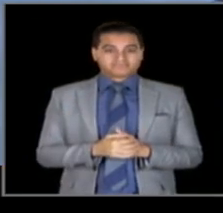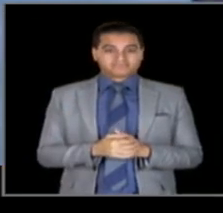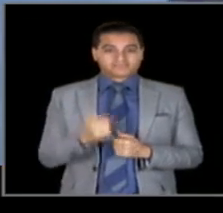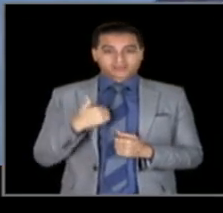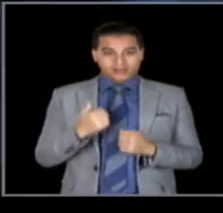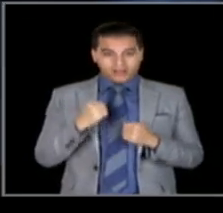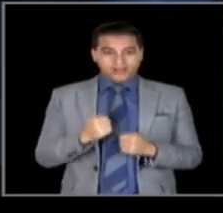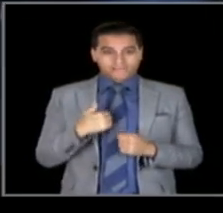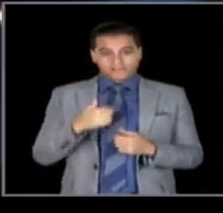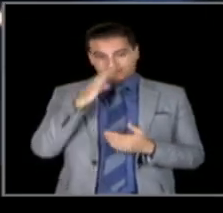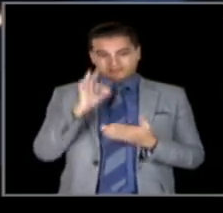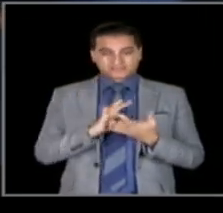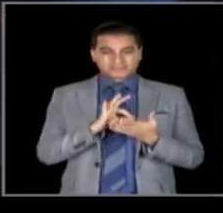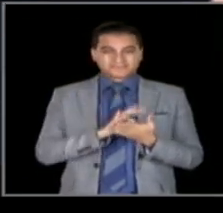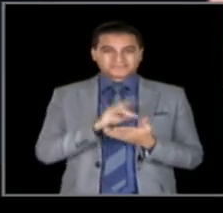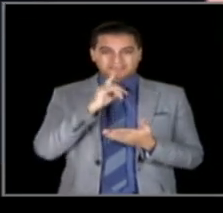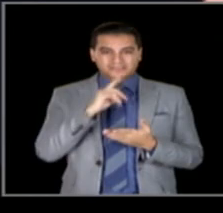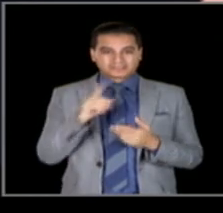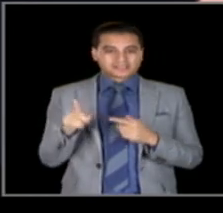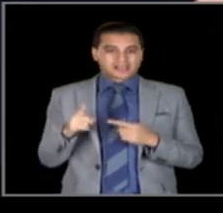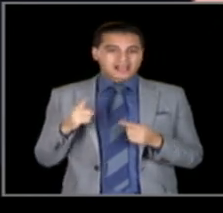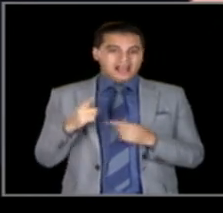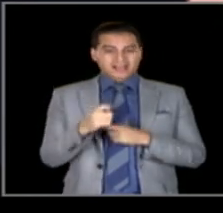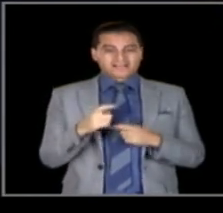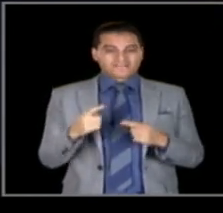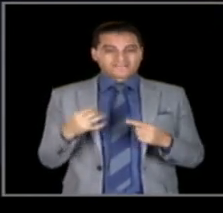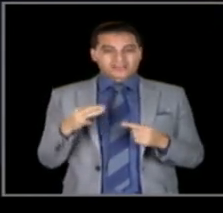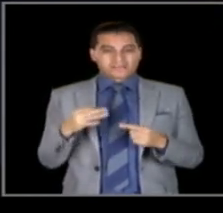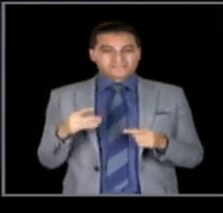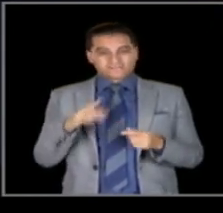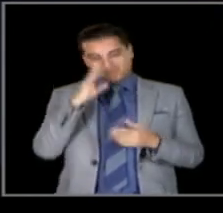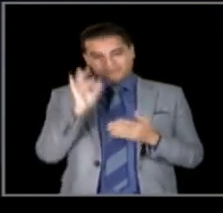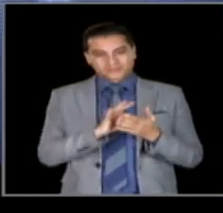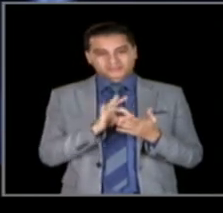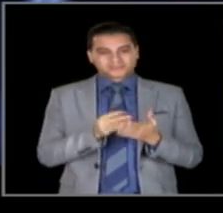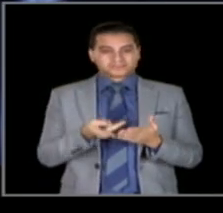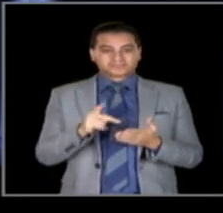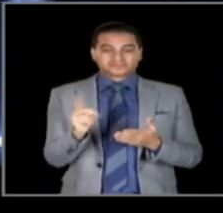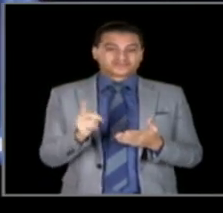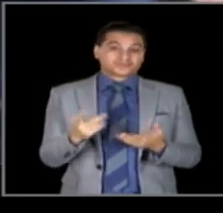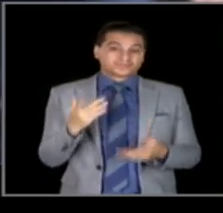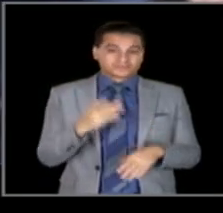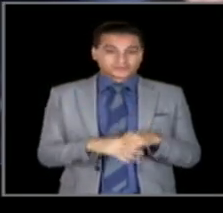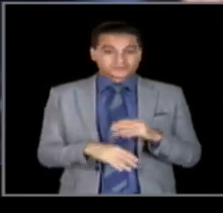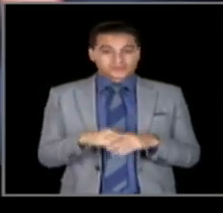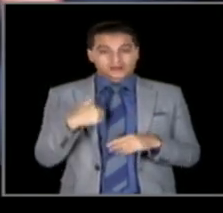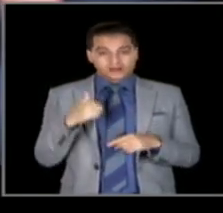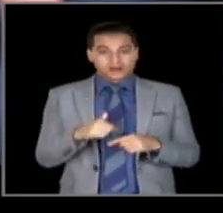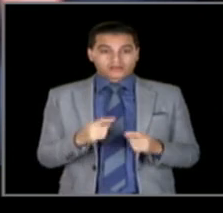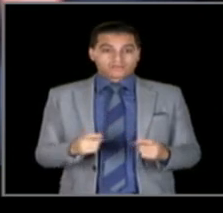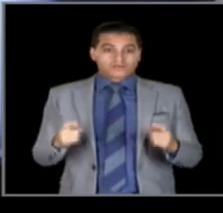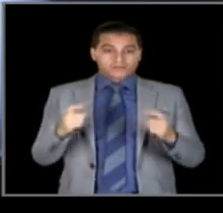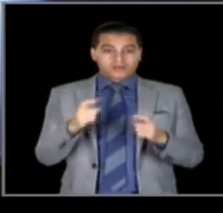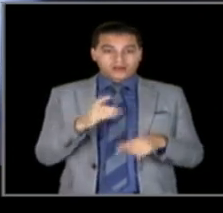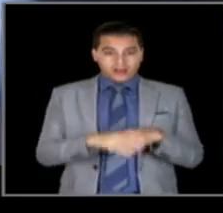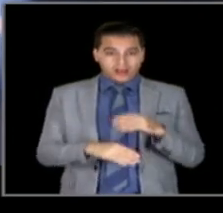بتمنى ان يحالفني التوفيق في السؤال بتاع ضربات الجزاء علشان نلعب على الهدف الذهبي، ولكن للاسف ما كانش فيه حظ. احنا النهارده بواجه عام